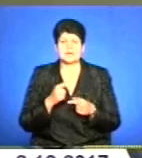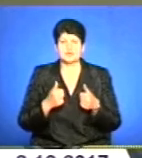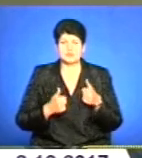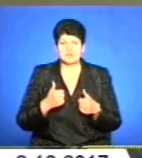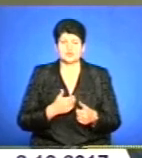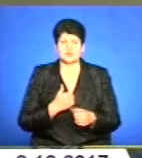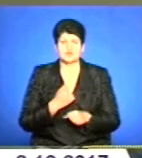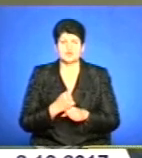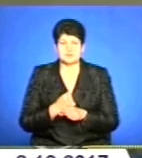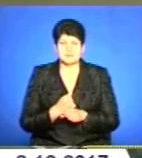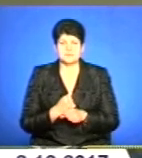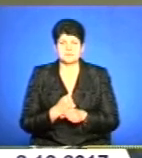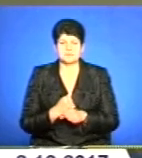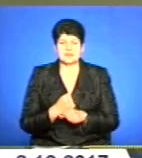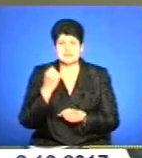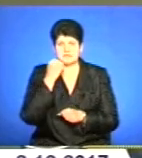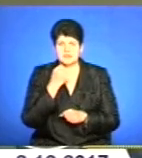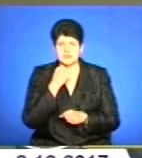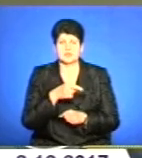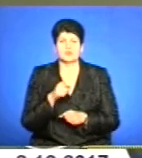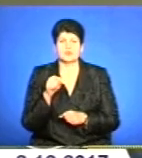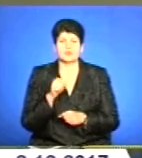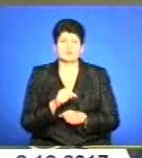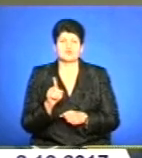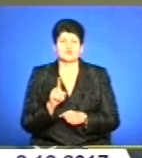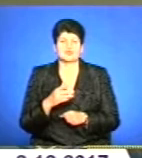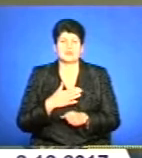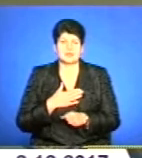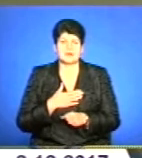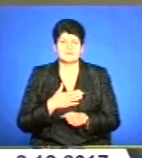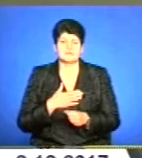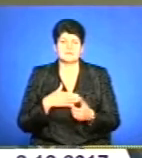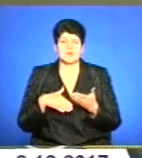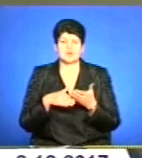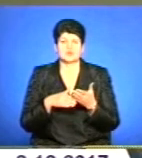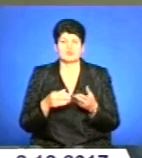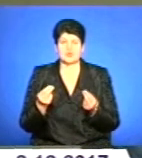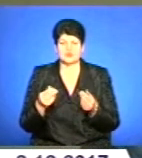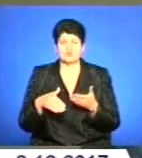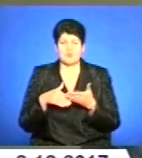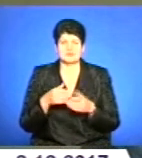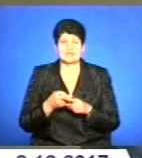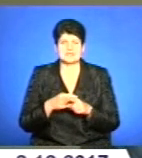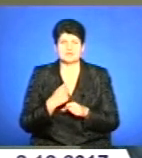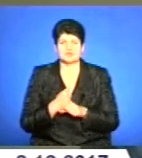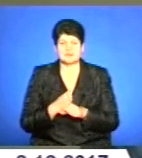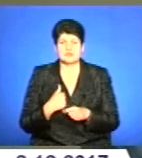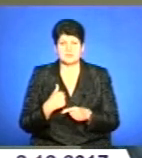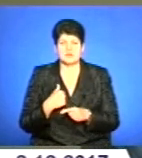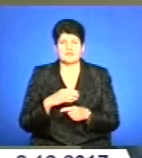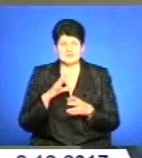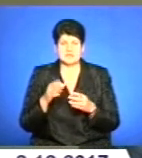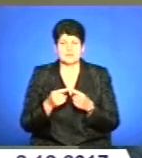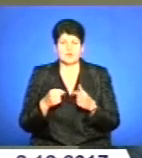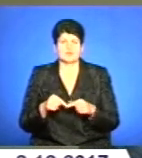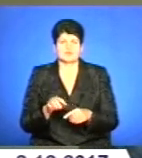зробити, і завдяки тому, що нам спонсори допомогли це зробити, от, і ми його все-таки